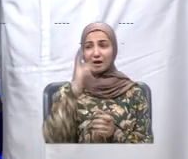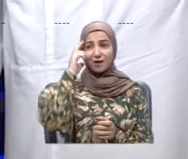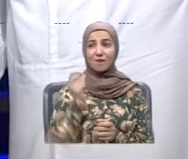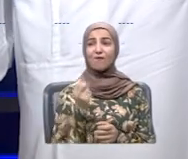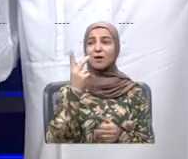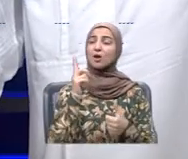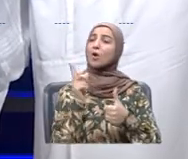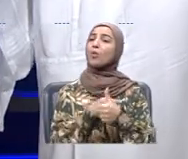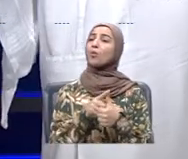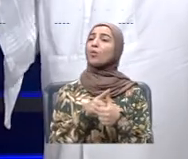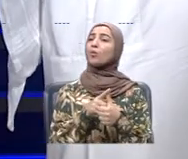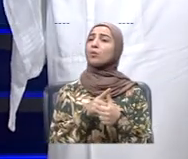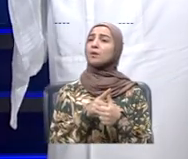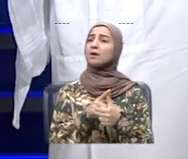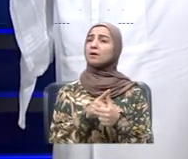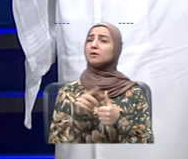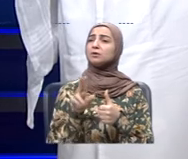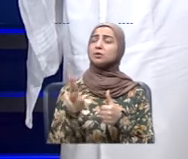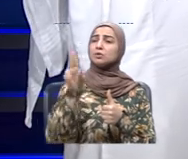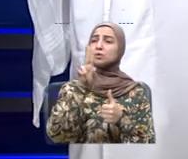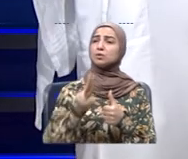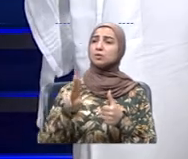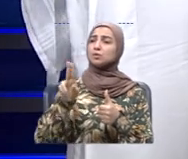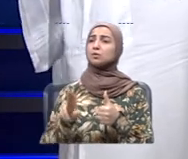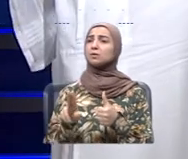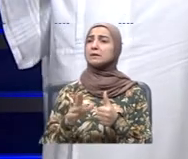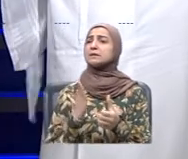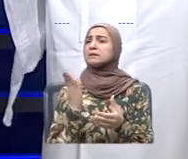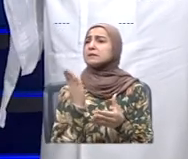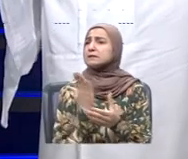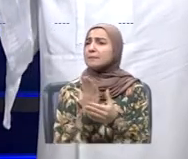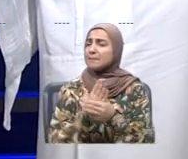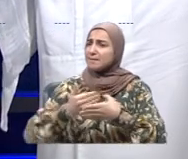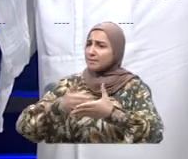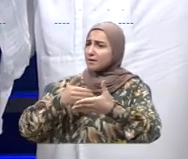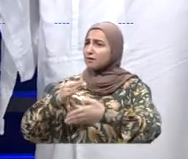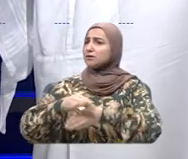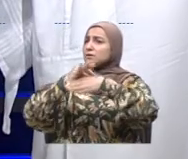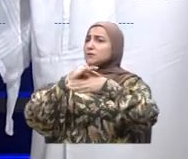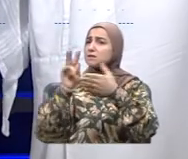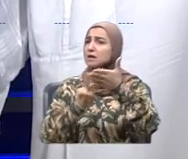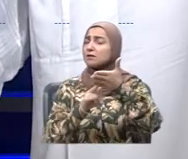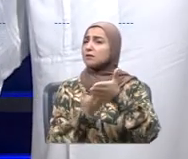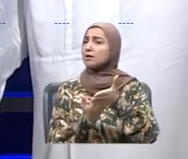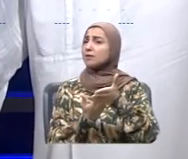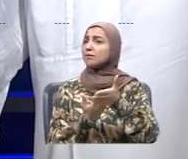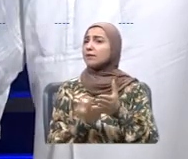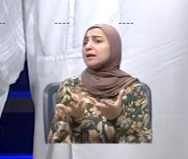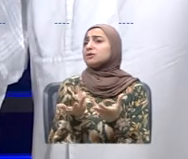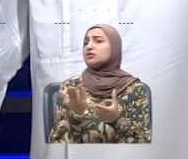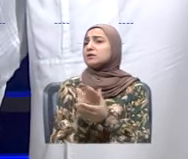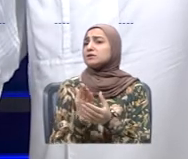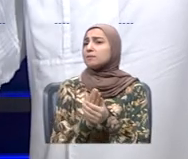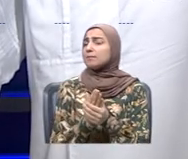الأولى هو سؤال حول إحجام الناس عن القراءة رغم توفر